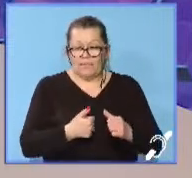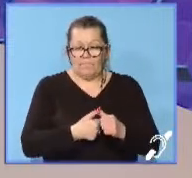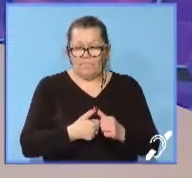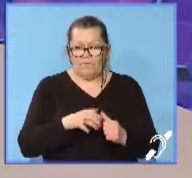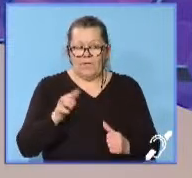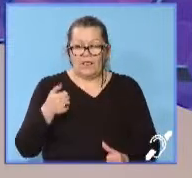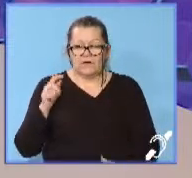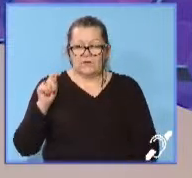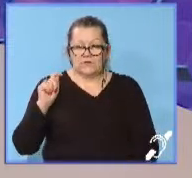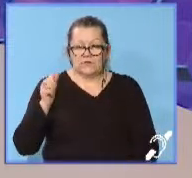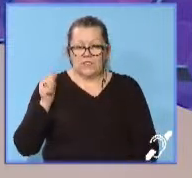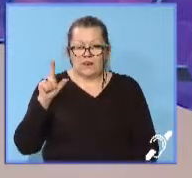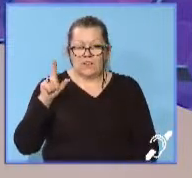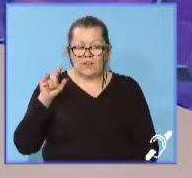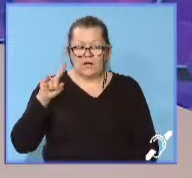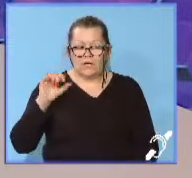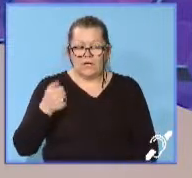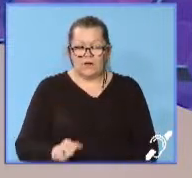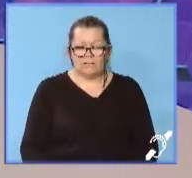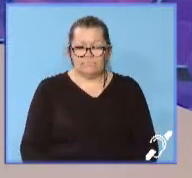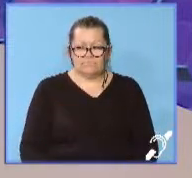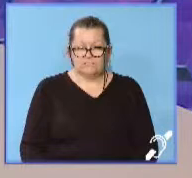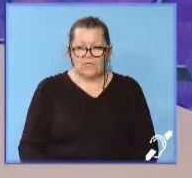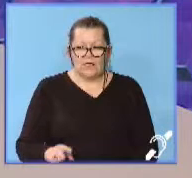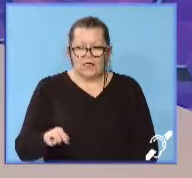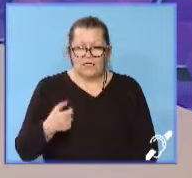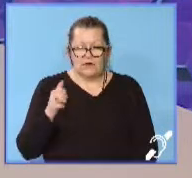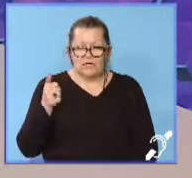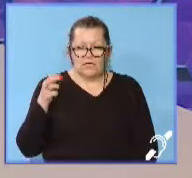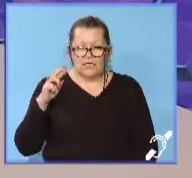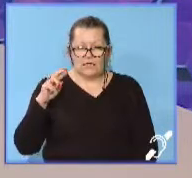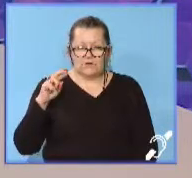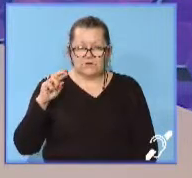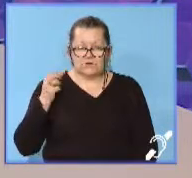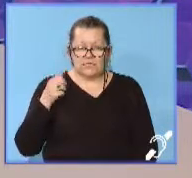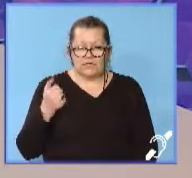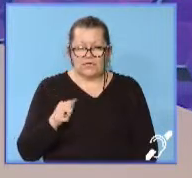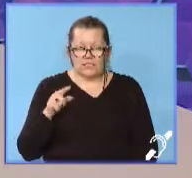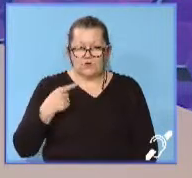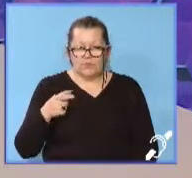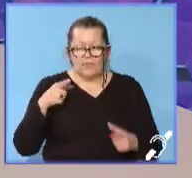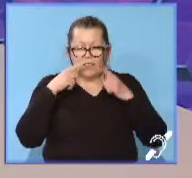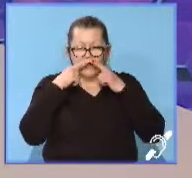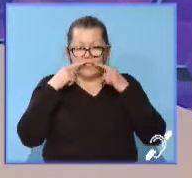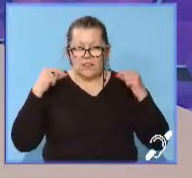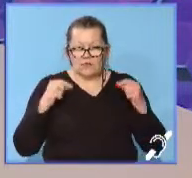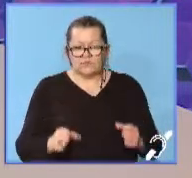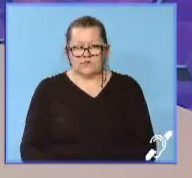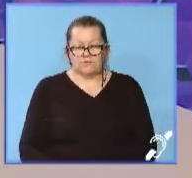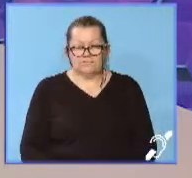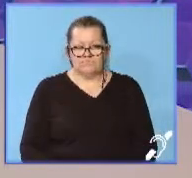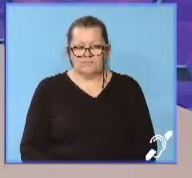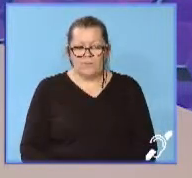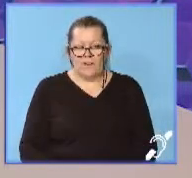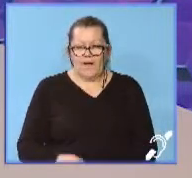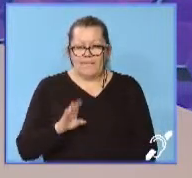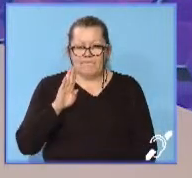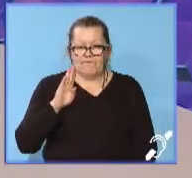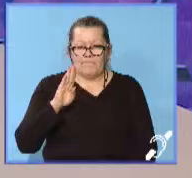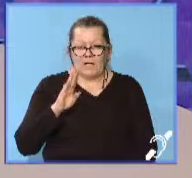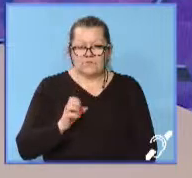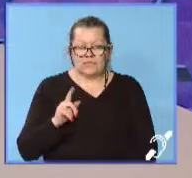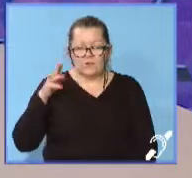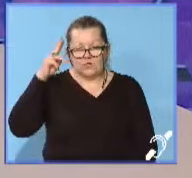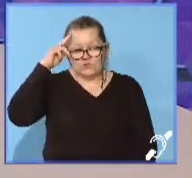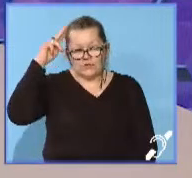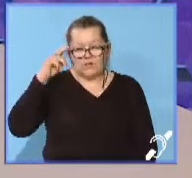cantonamentul susținut în Antalia o altă remiză în cantonamentul din Antalia După același rezultat obținut cu o echipă de liga a IV